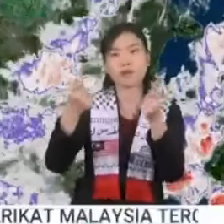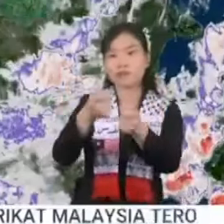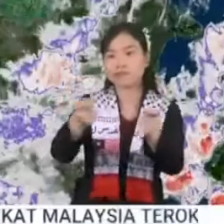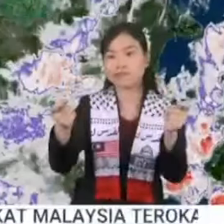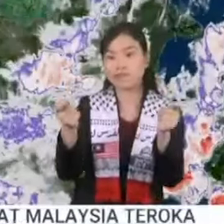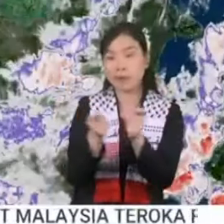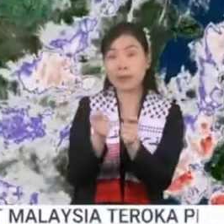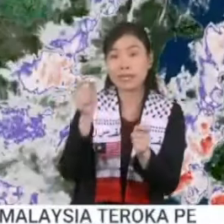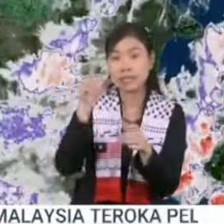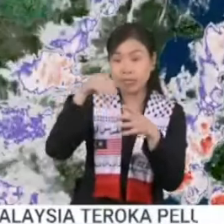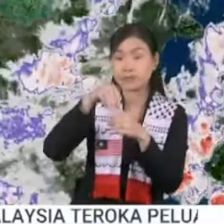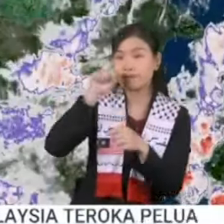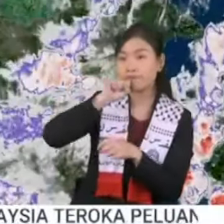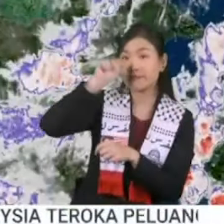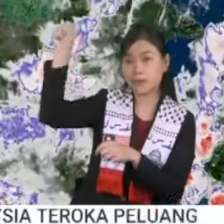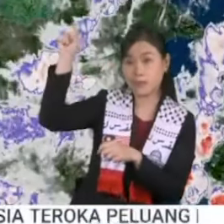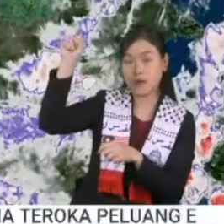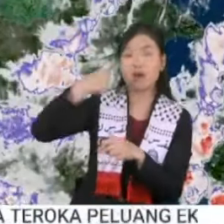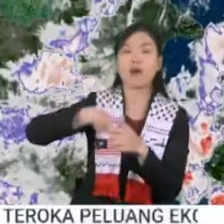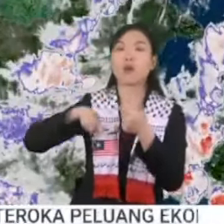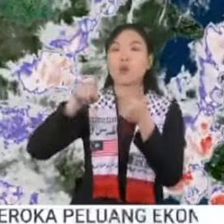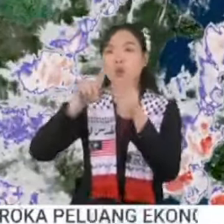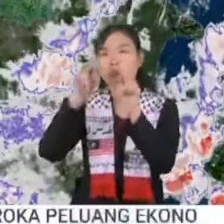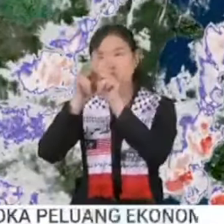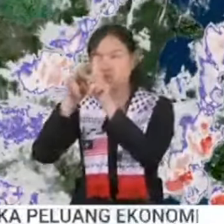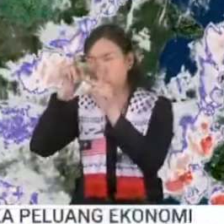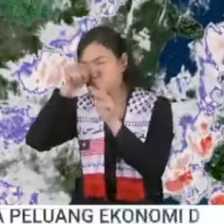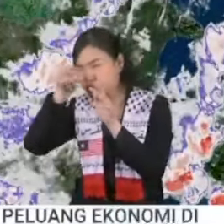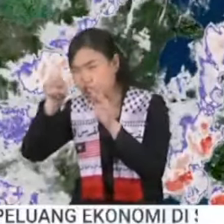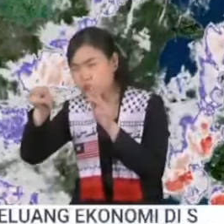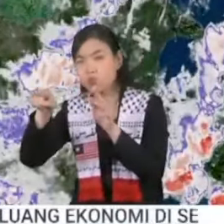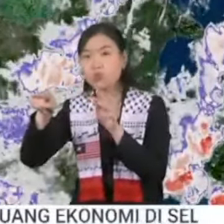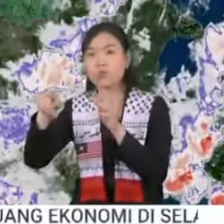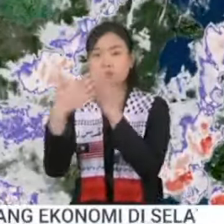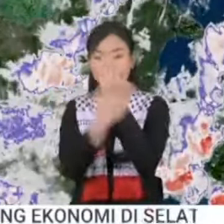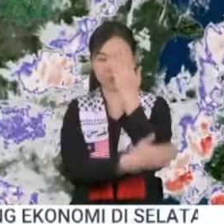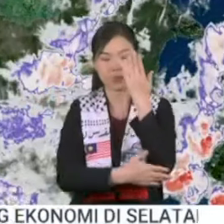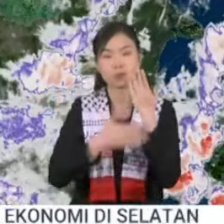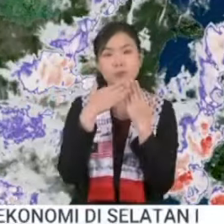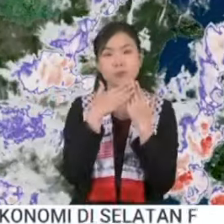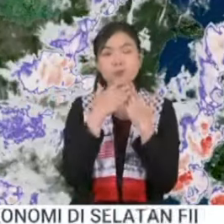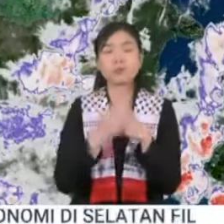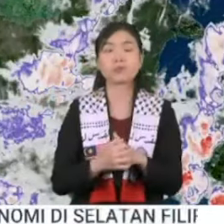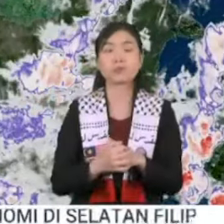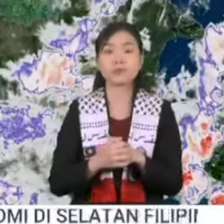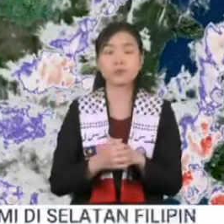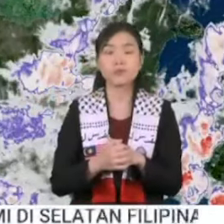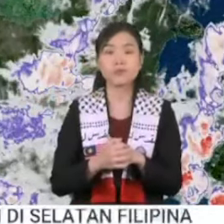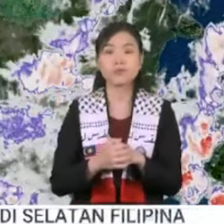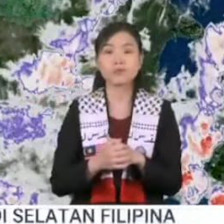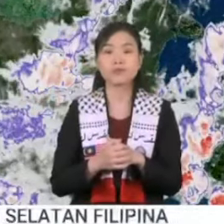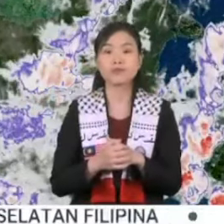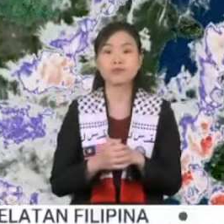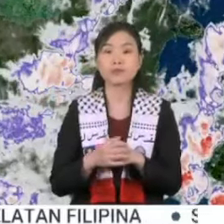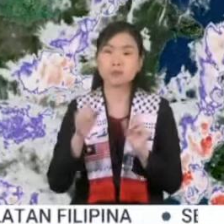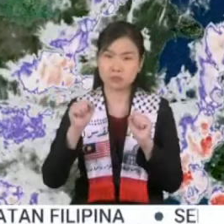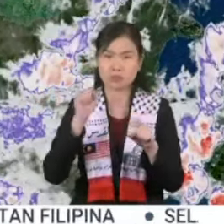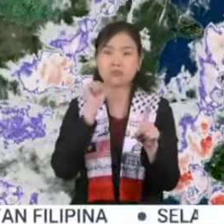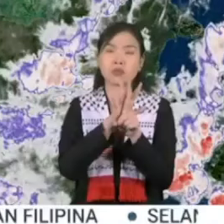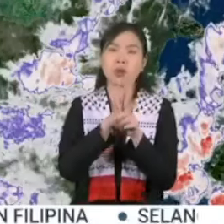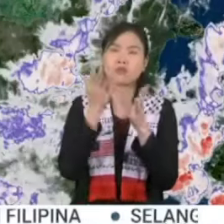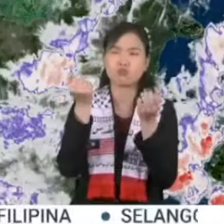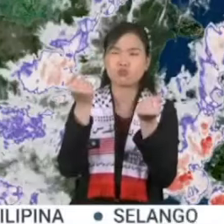di Sabah serta di sekitar pedalaman dan pantai timur semenanjung. Keadaan ini boleh membawa kepada kelembapan yang